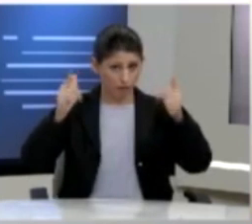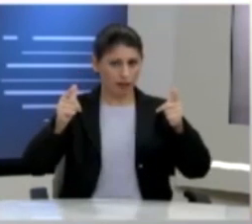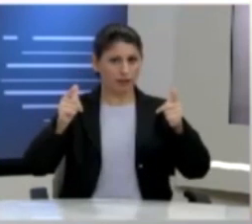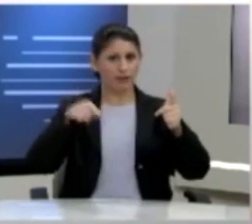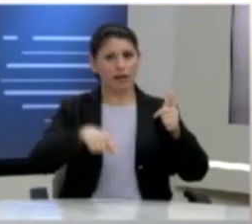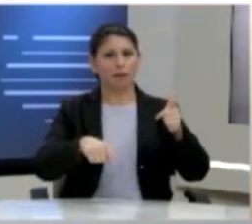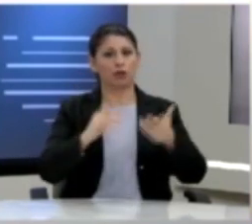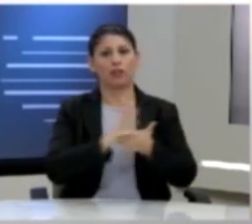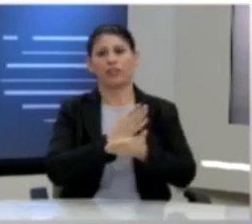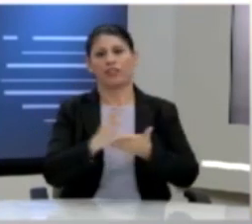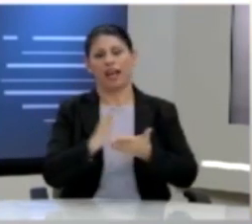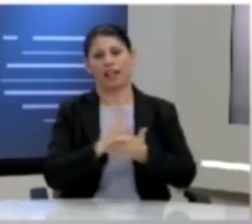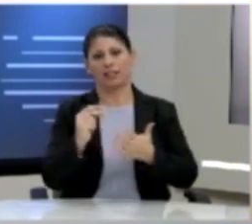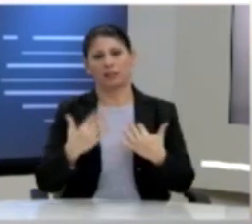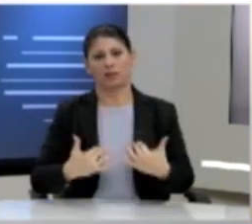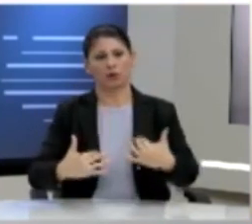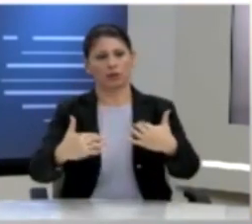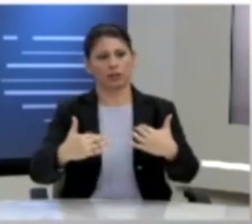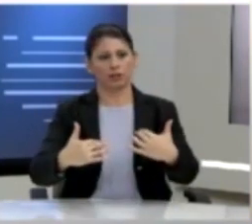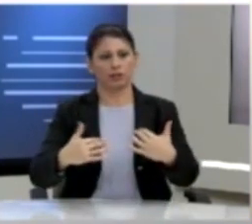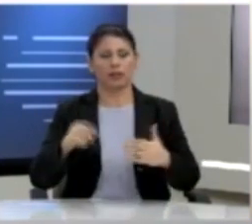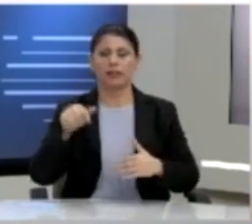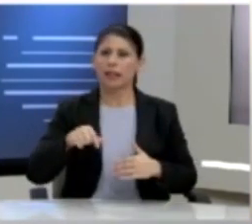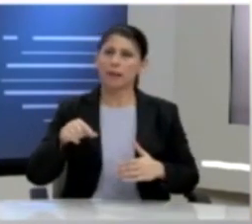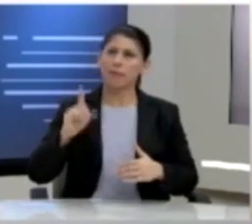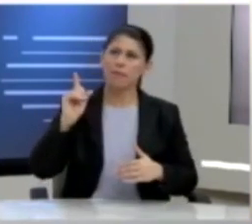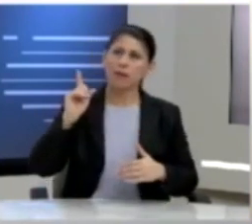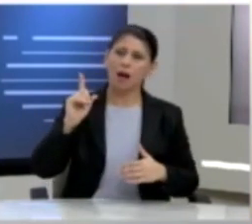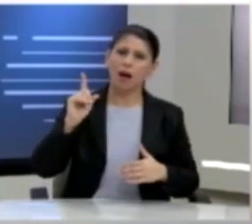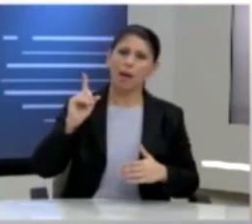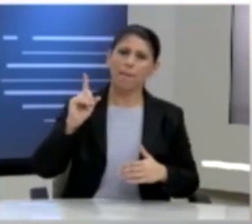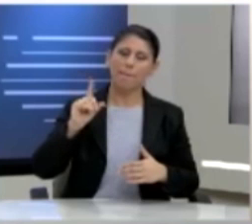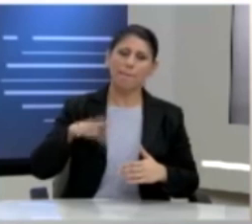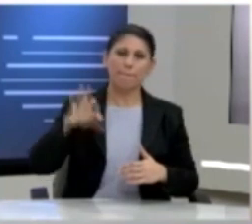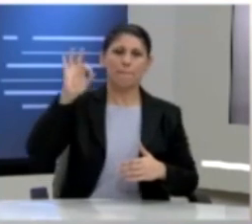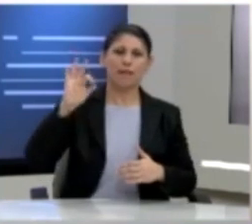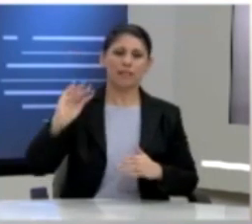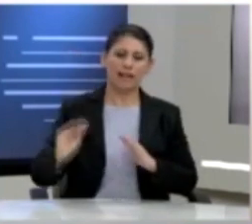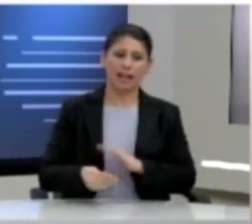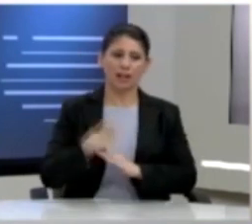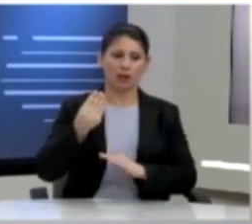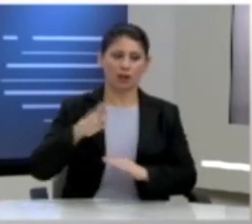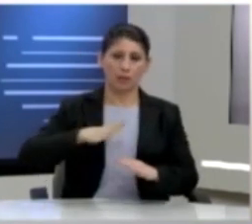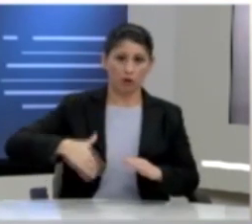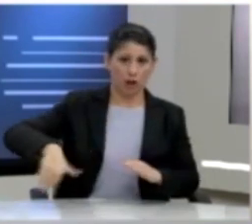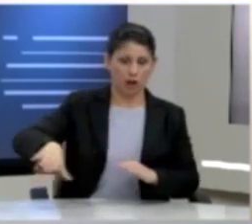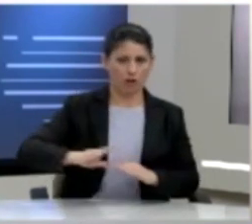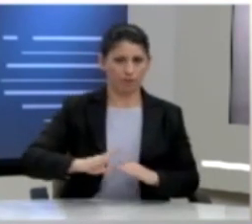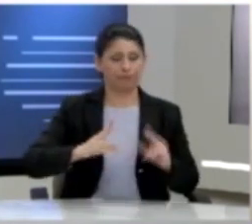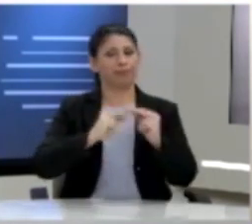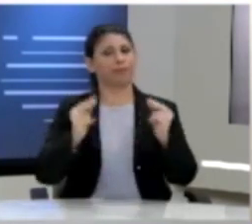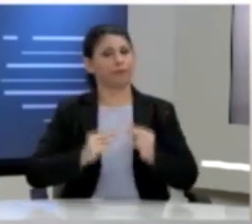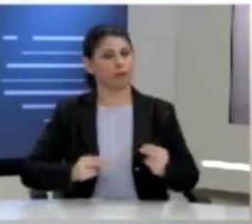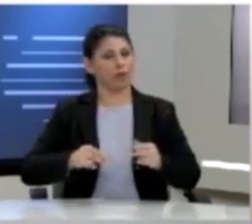Δημοκρατίας από τη διάλυση της Βουλής και για μια πιθανή εκλογή του από το λαό.